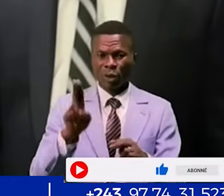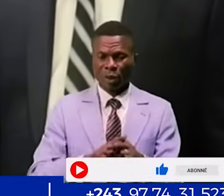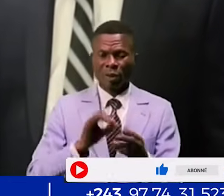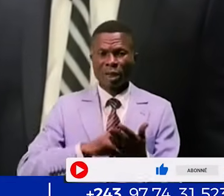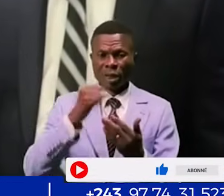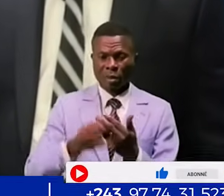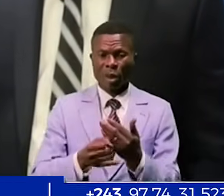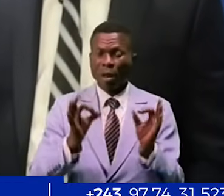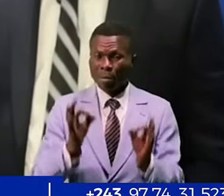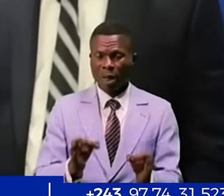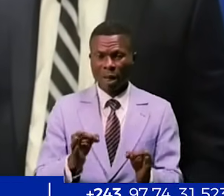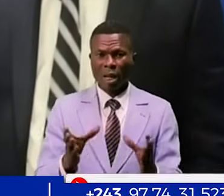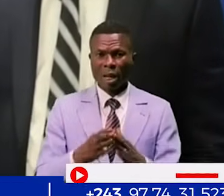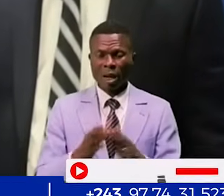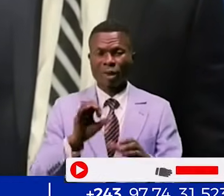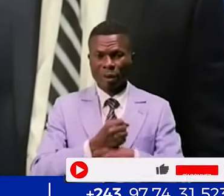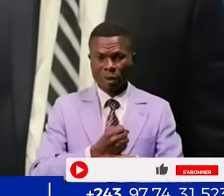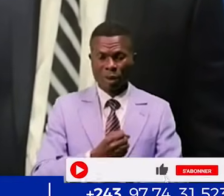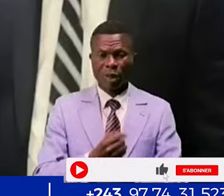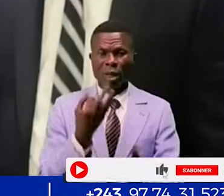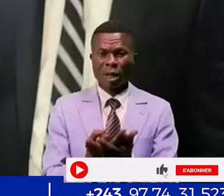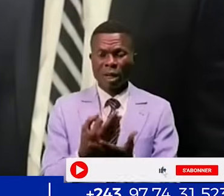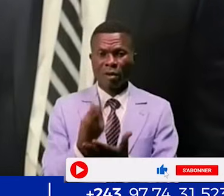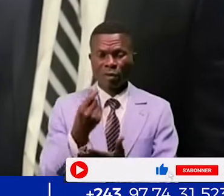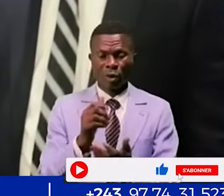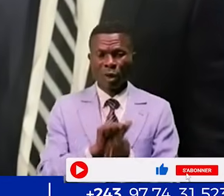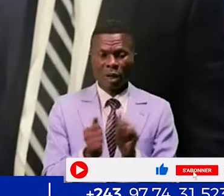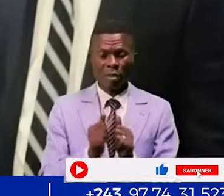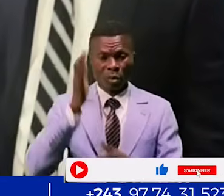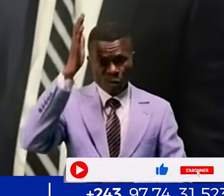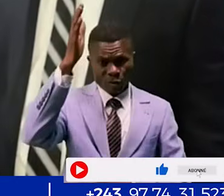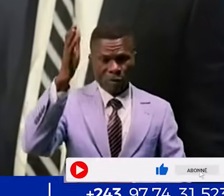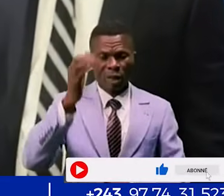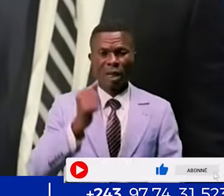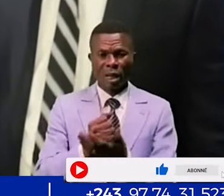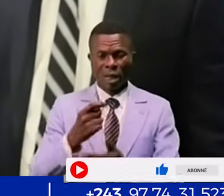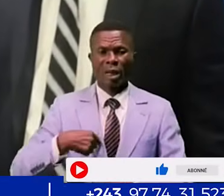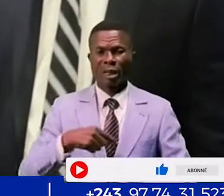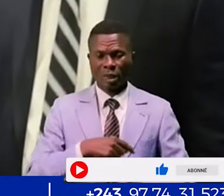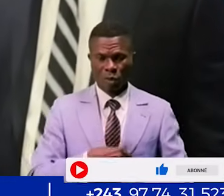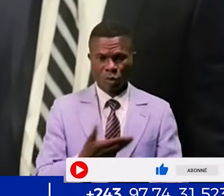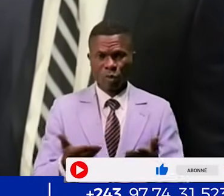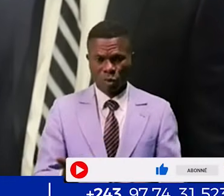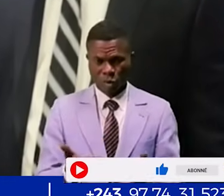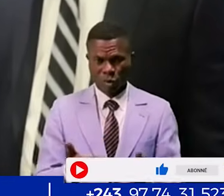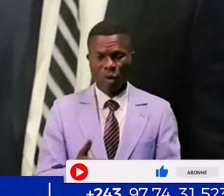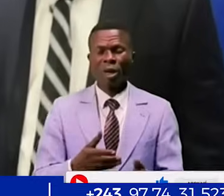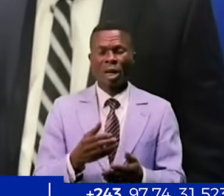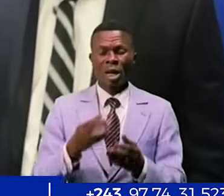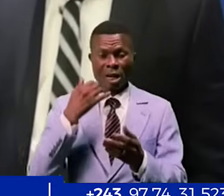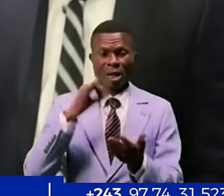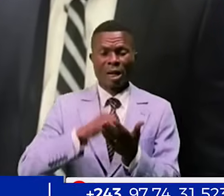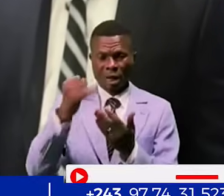mais je pense qu'avec la création du fonds minier pour les générations futures, cela va aider le service géologique à pouvoir réaliser ses